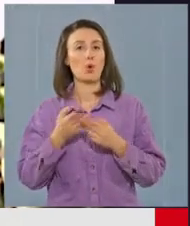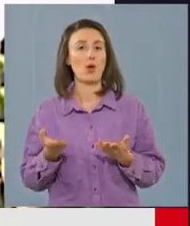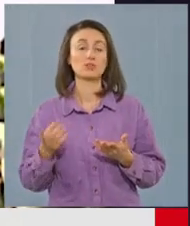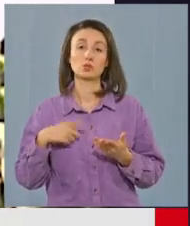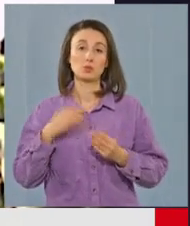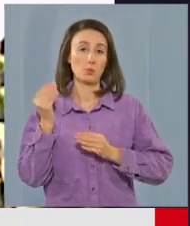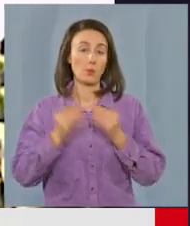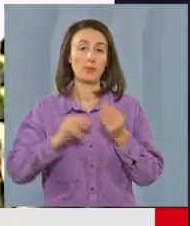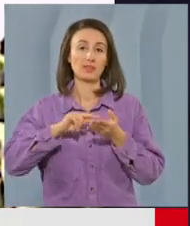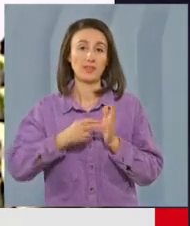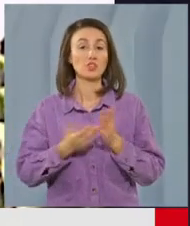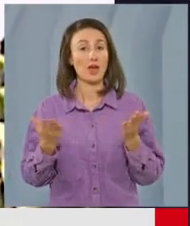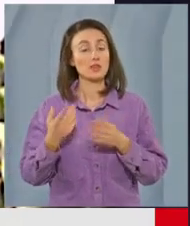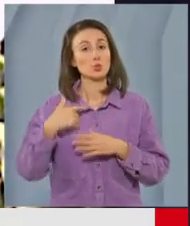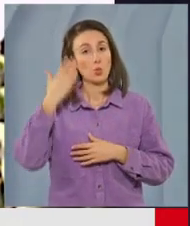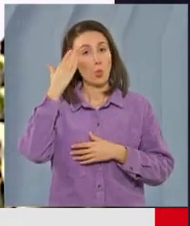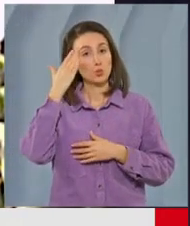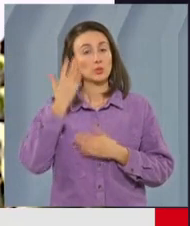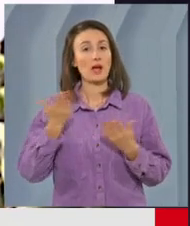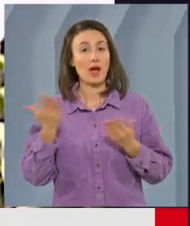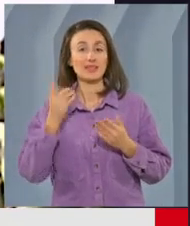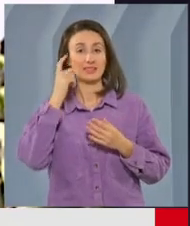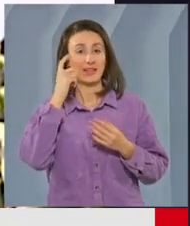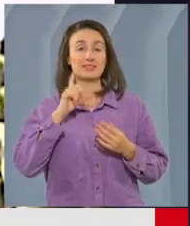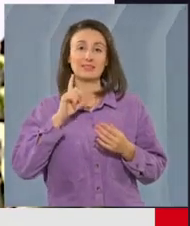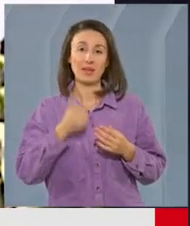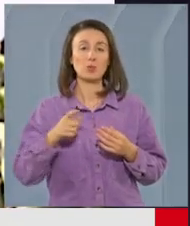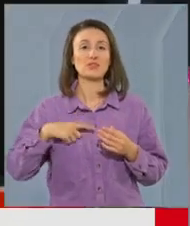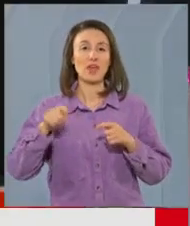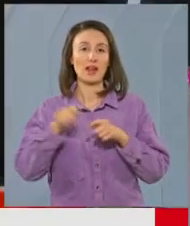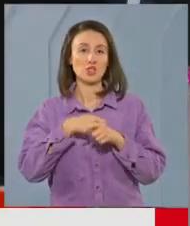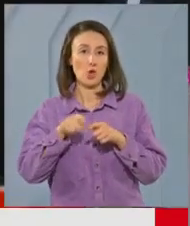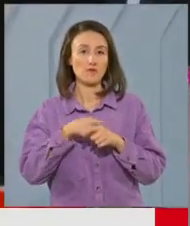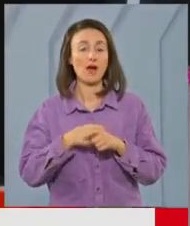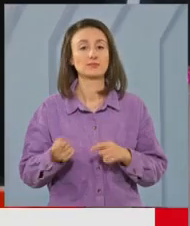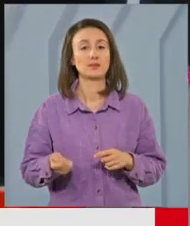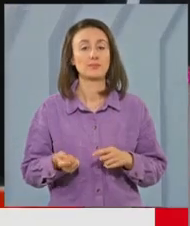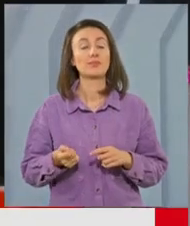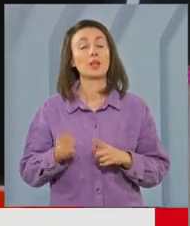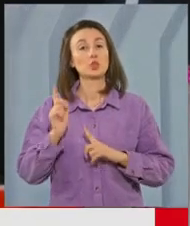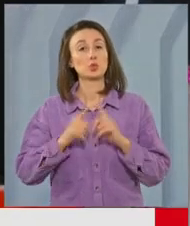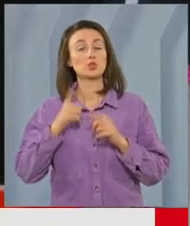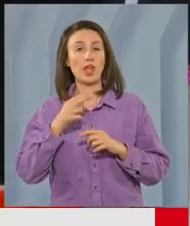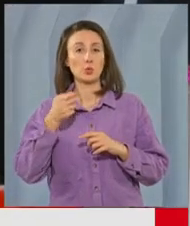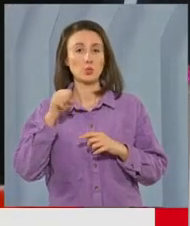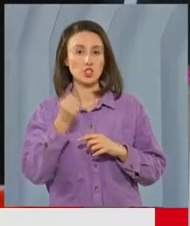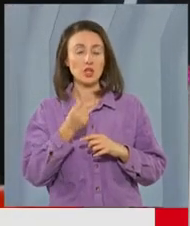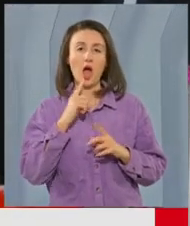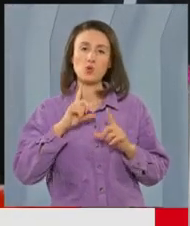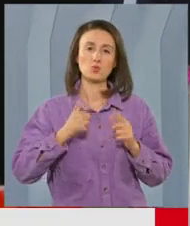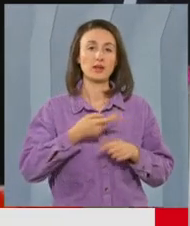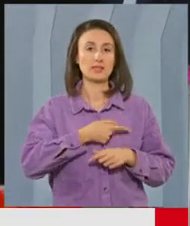Sunt probleme tehnice care sunt cunoscute și care cred că trebuie să fie rezolvate. Cu toate acestea, Lucian Heiuș